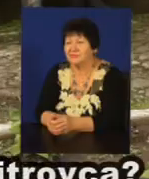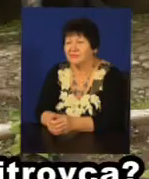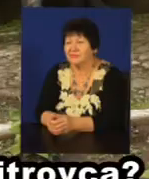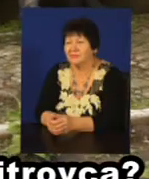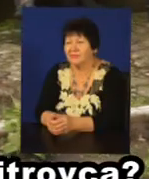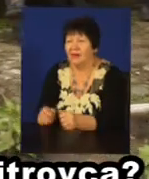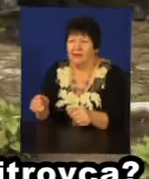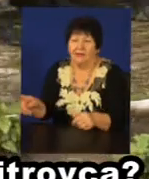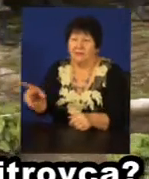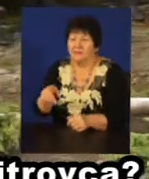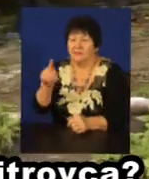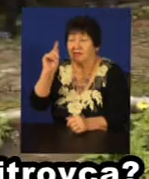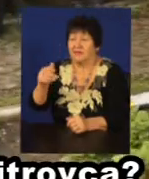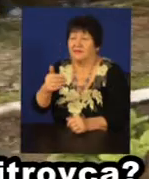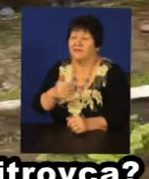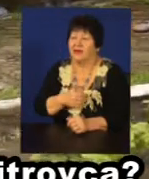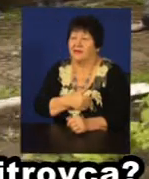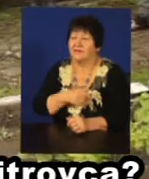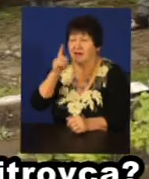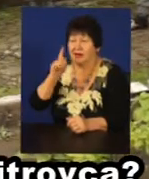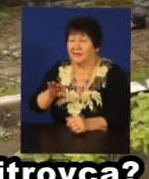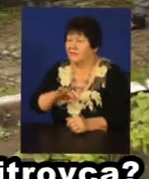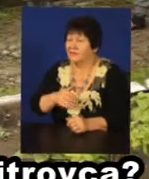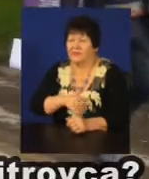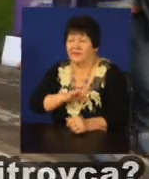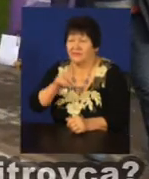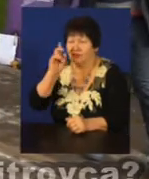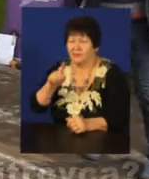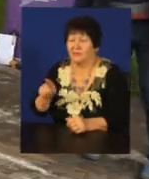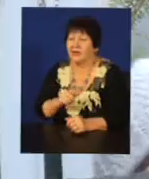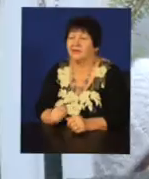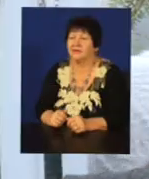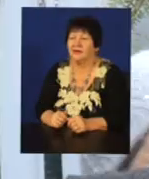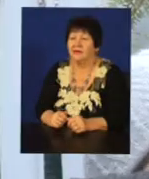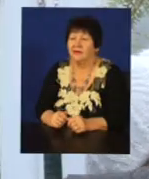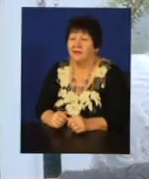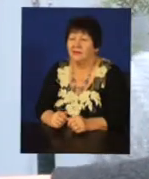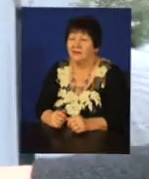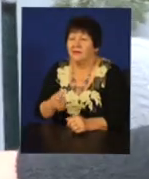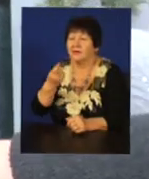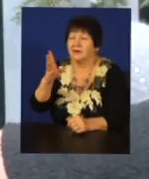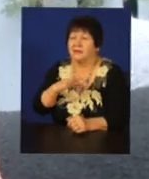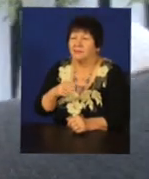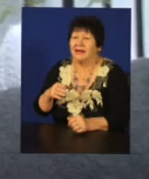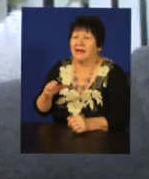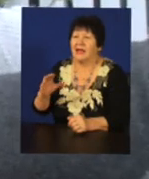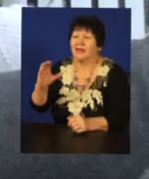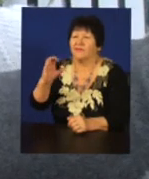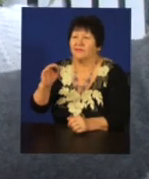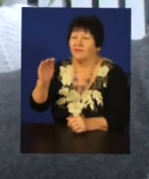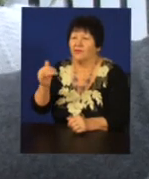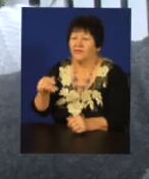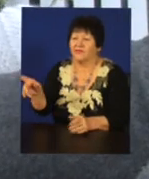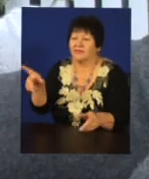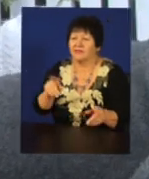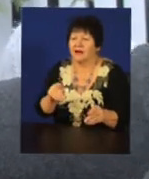Întotdeauna mă gândesc, vreți să mă credeți, nu vreți să mă credeți, mă făcut nimic. Când были в совхозе, раньше грузили